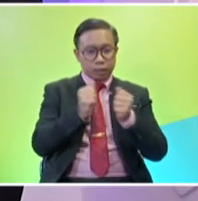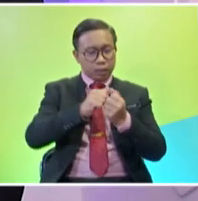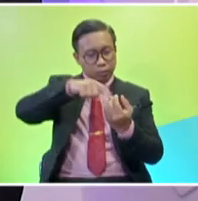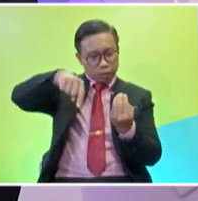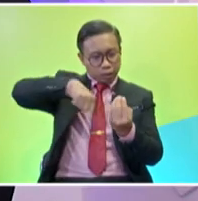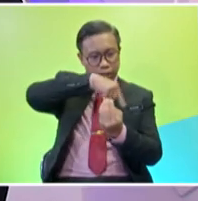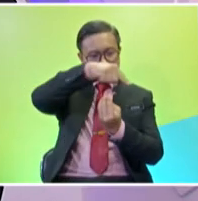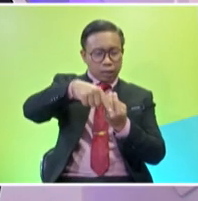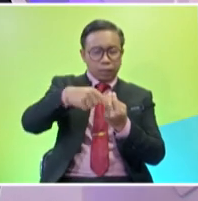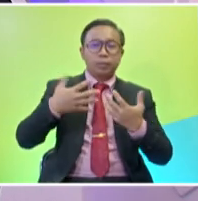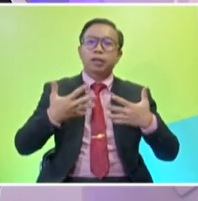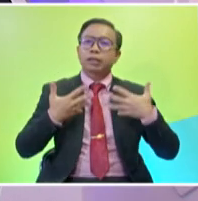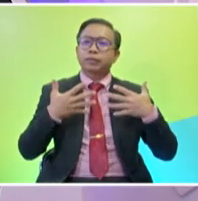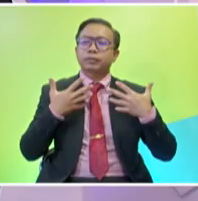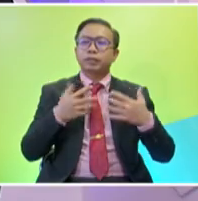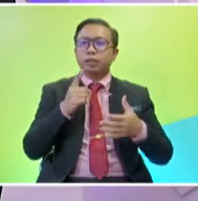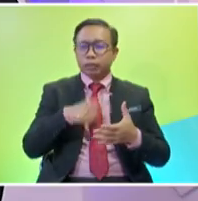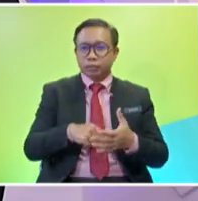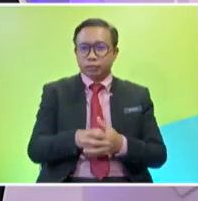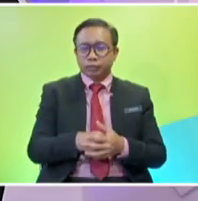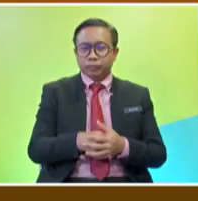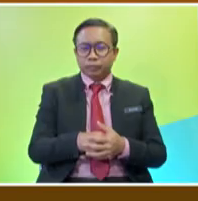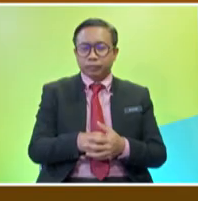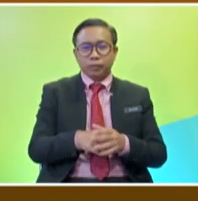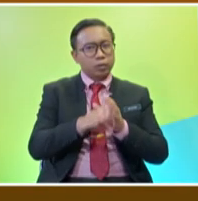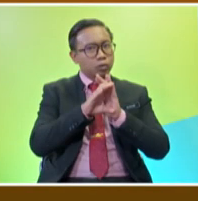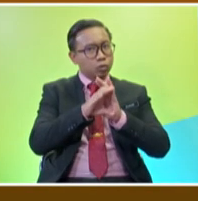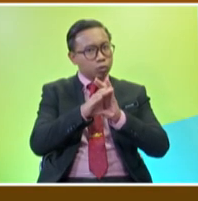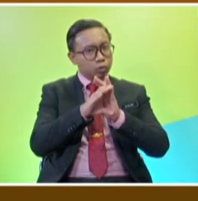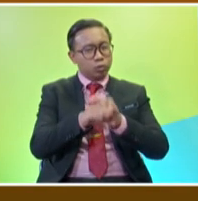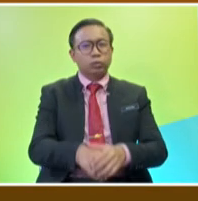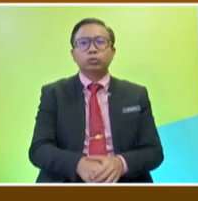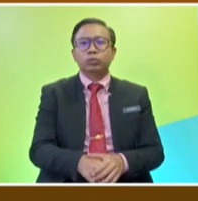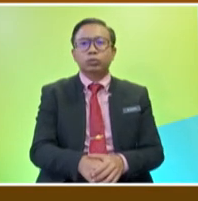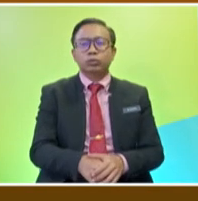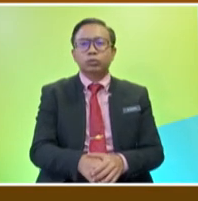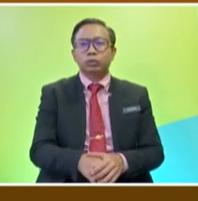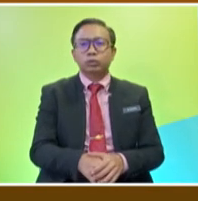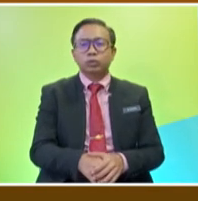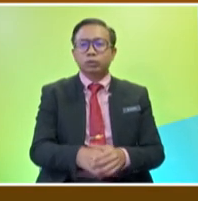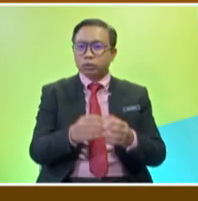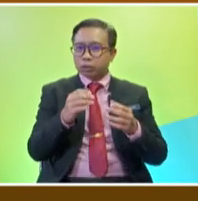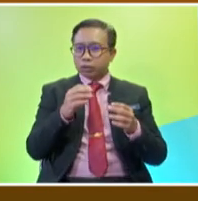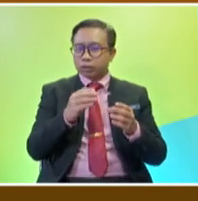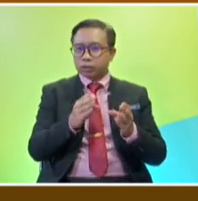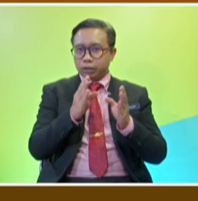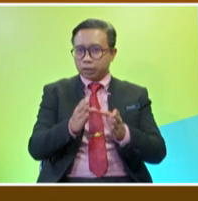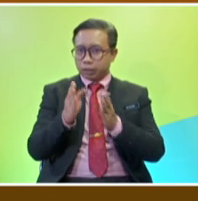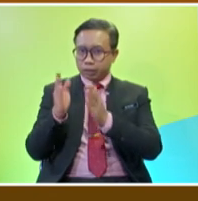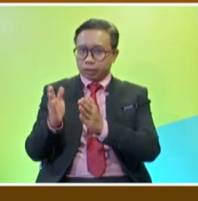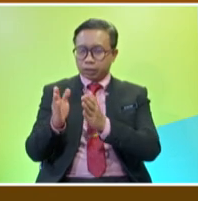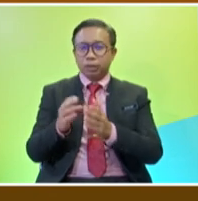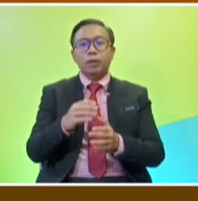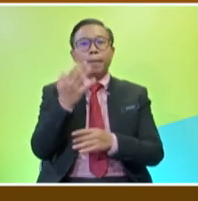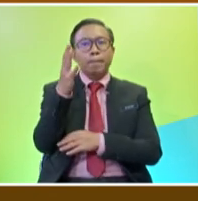Baiklah begitu tumbuh-tumbuhan apa ciri-cirinya adalah contohnya tumbuh tumbuh secara jarang-jarang antar contohnya adalah seperti pohon